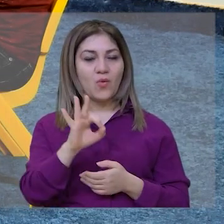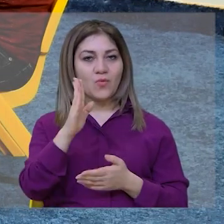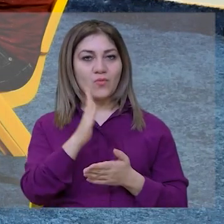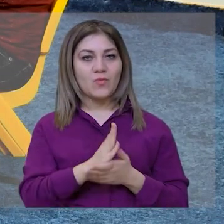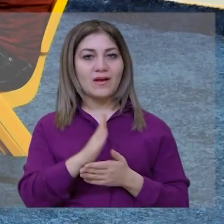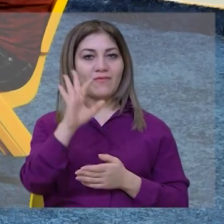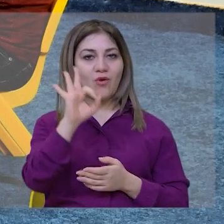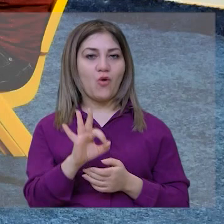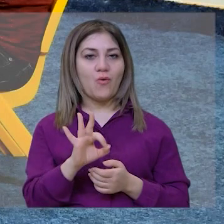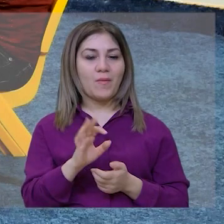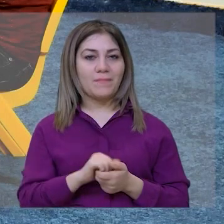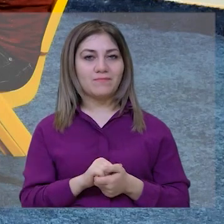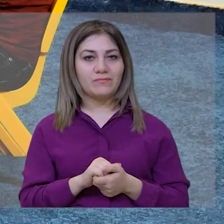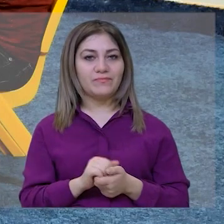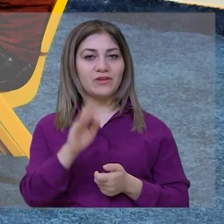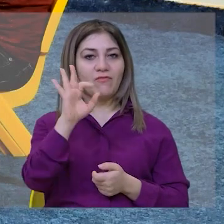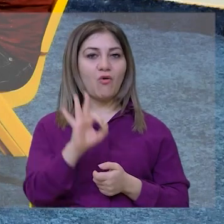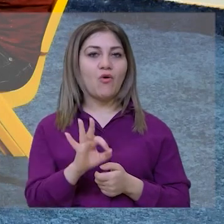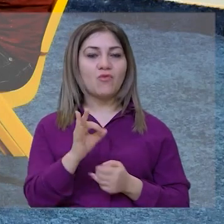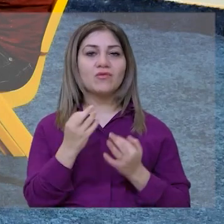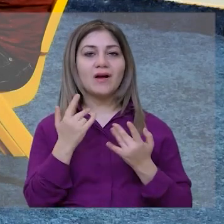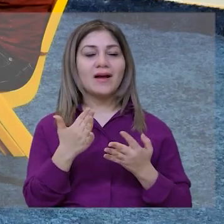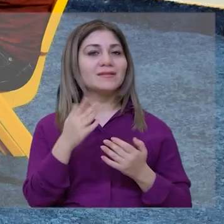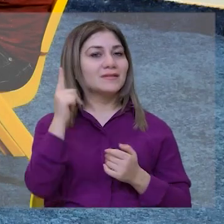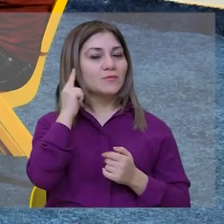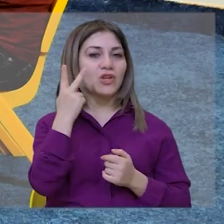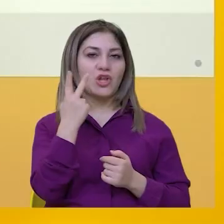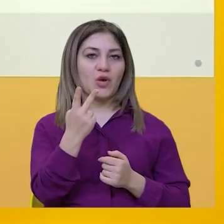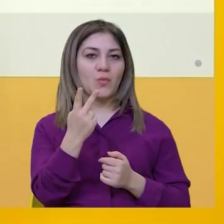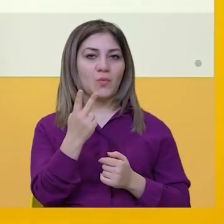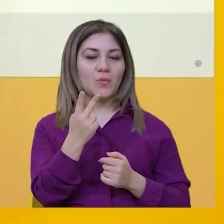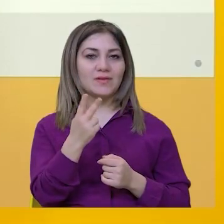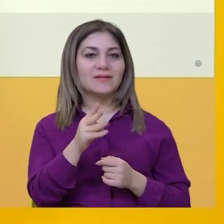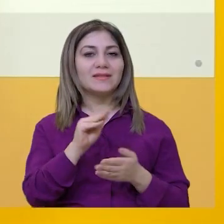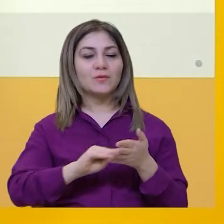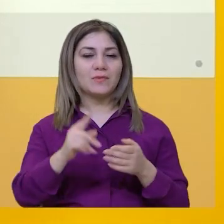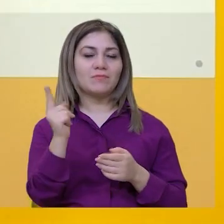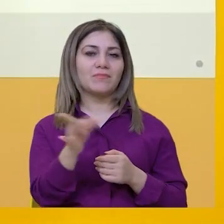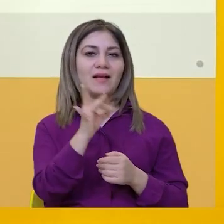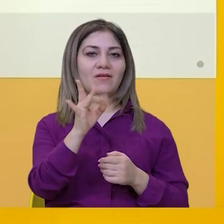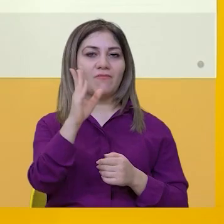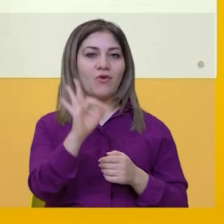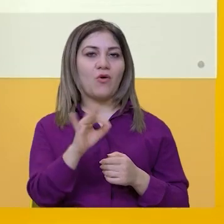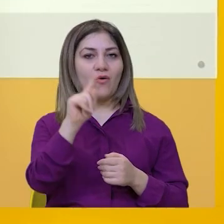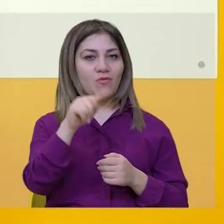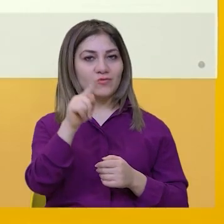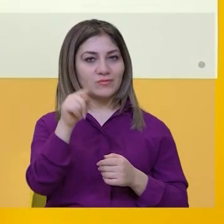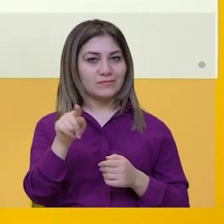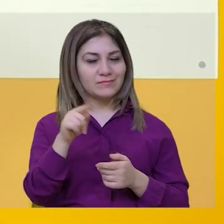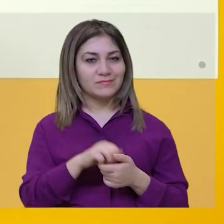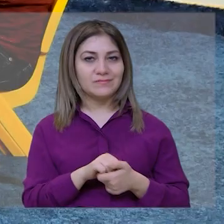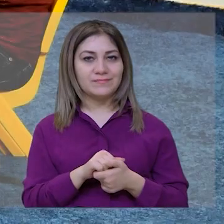ունենք Ո։ Ո-ն քանի հնչյուն ենք լսում։ Քանի տառ ենք գրում։ Մեկ տառ ենք